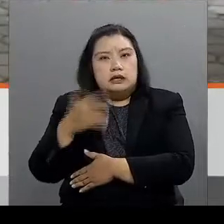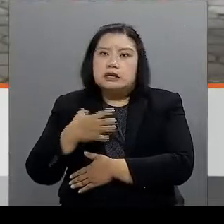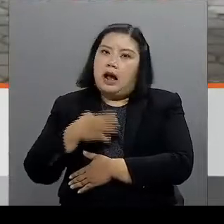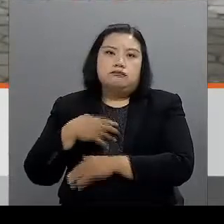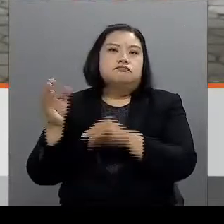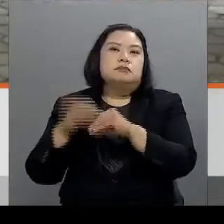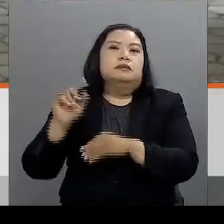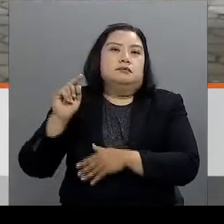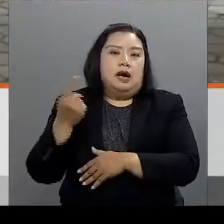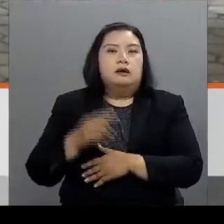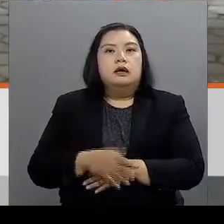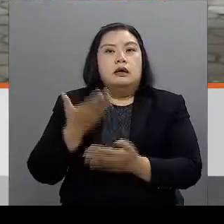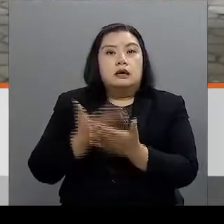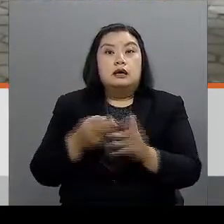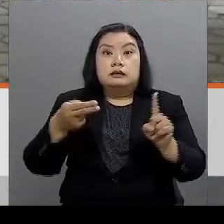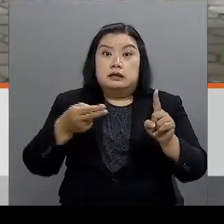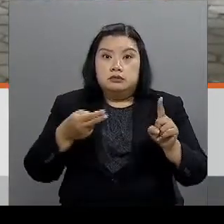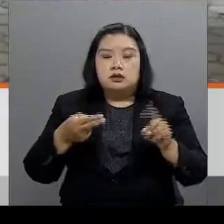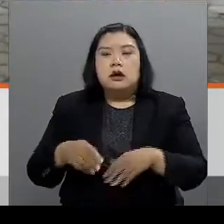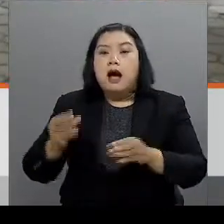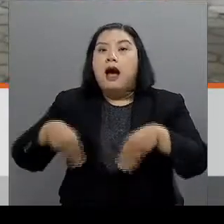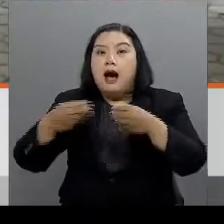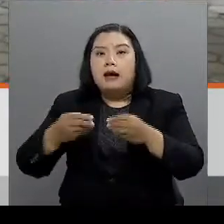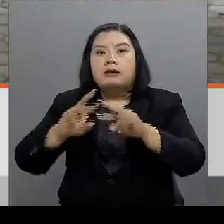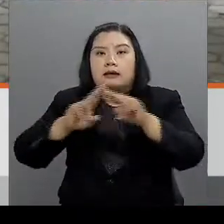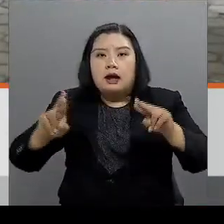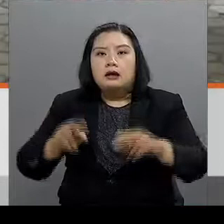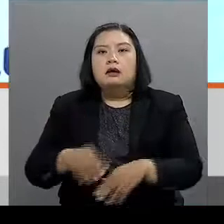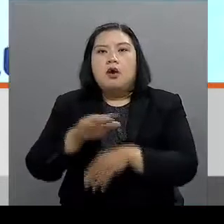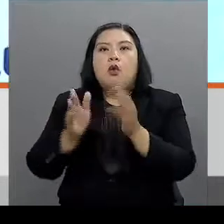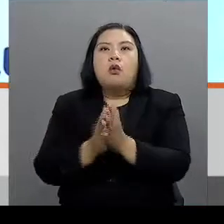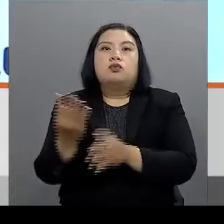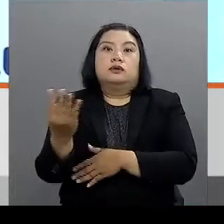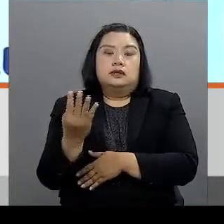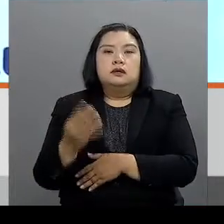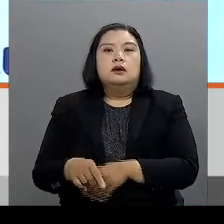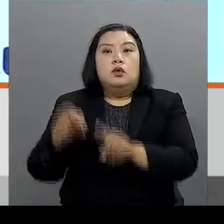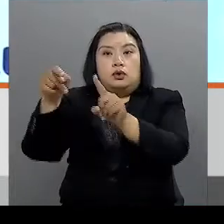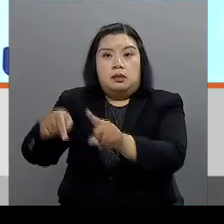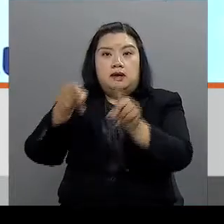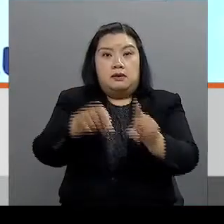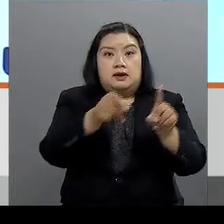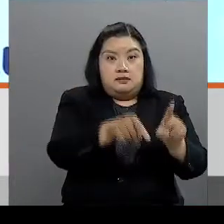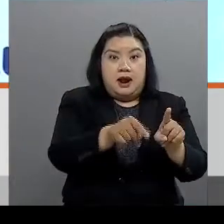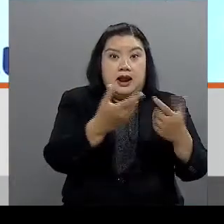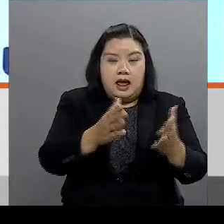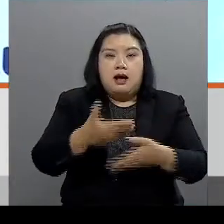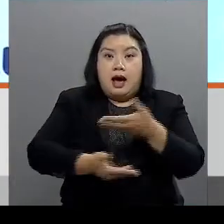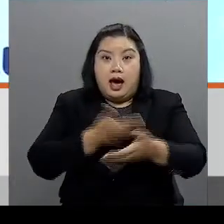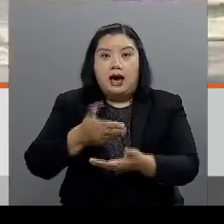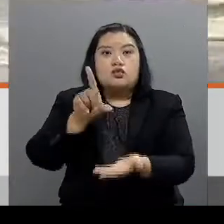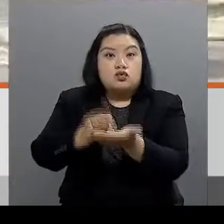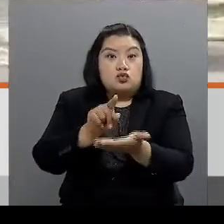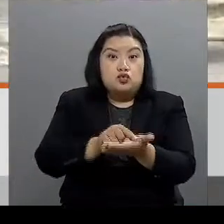แผนเงินที่ได้ไปมอบให้แก่พ่อค้าแม่ค้า4 คนเป็นทุนเริ่มต้นคนละ1,000 บาทเพื่อประกอบอาหารราคาย่อมเยาขายในชุมช